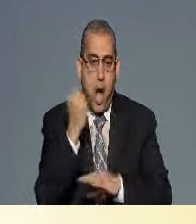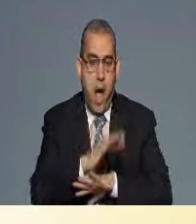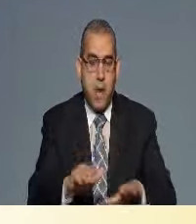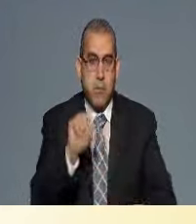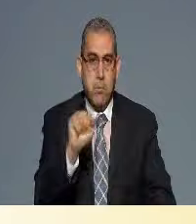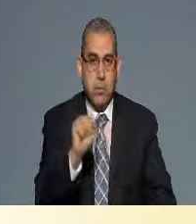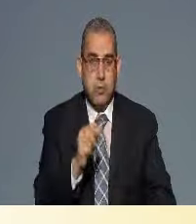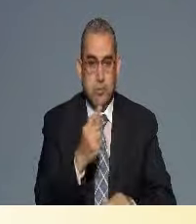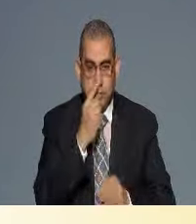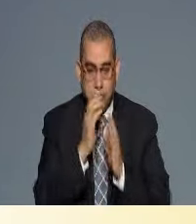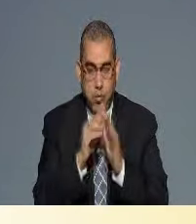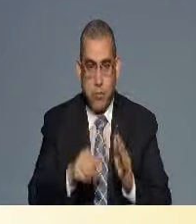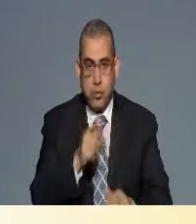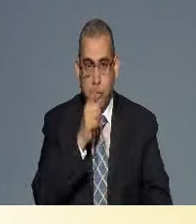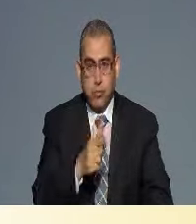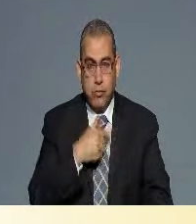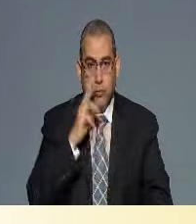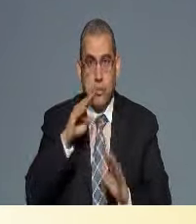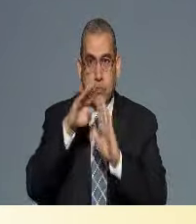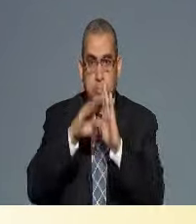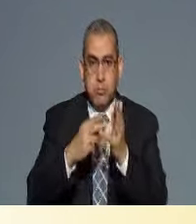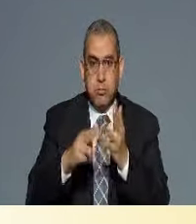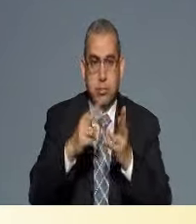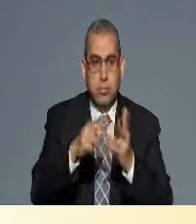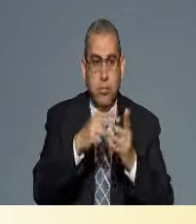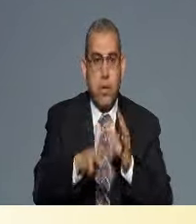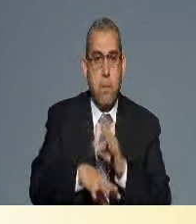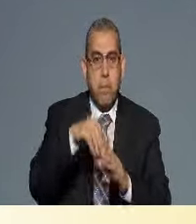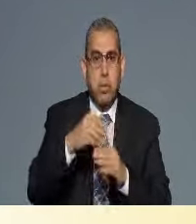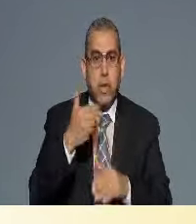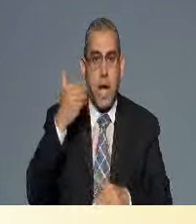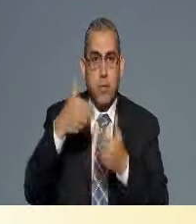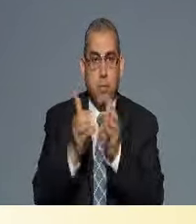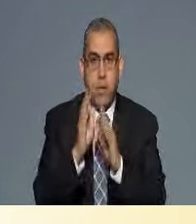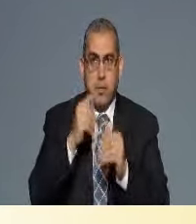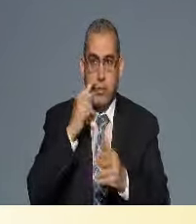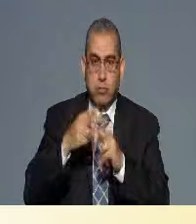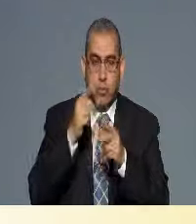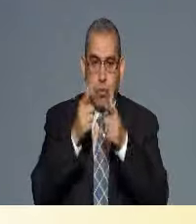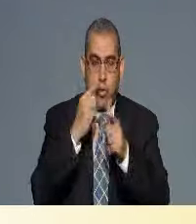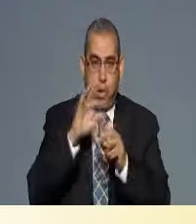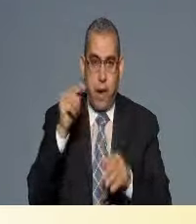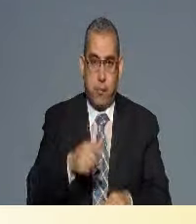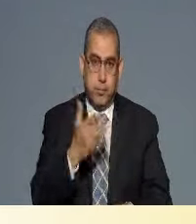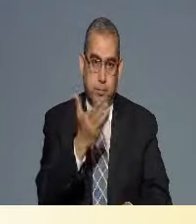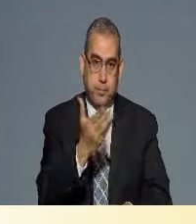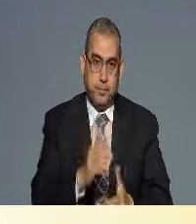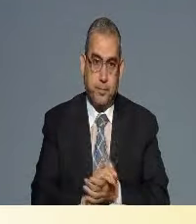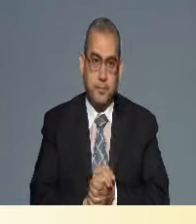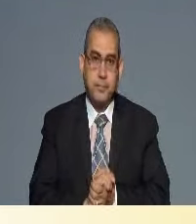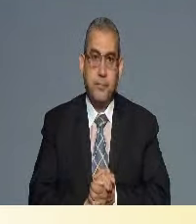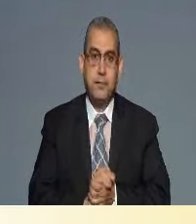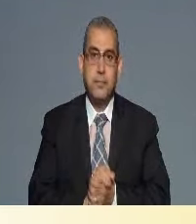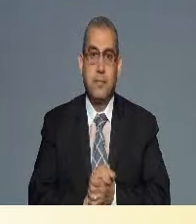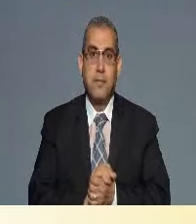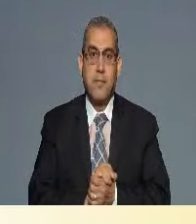لي سيادتكم أن أتقدم بعرض مراحل تطور مشروعات جهاز مستقبل مصر وخطته وأهدافه.